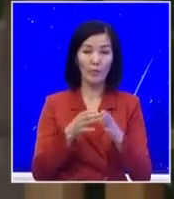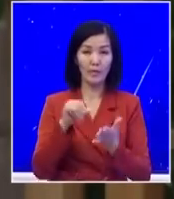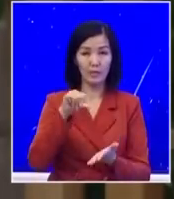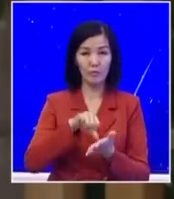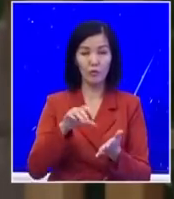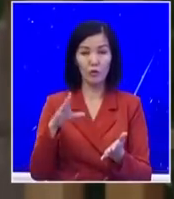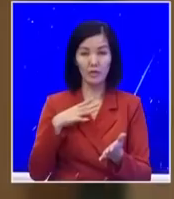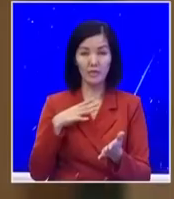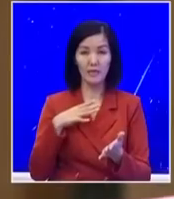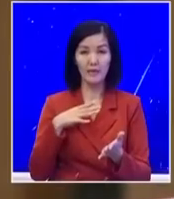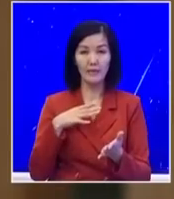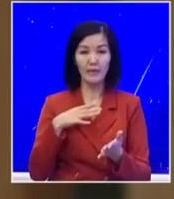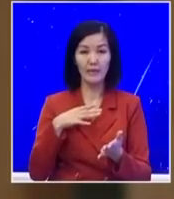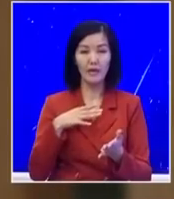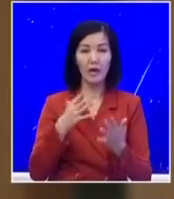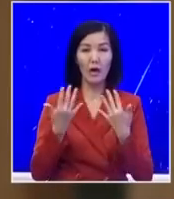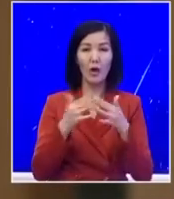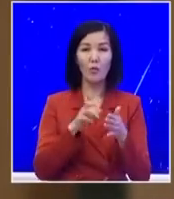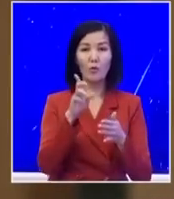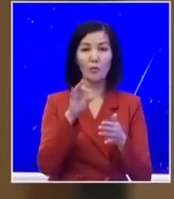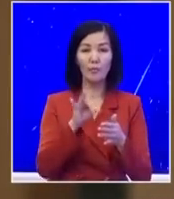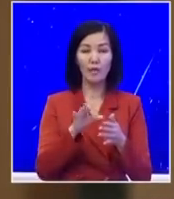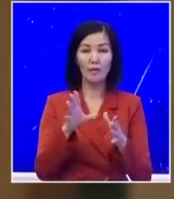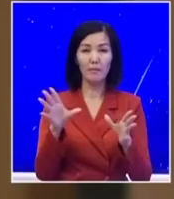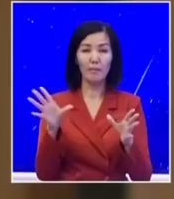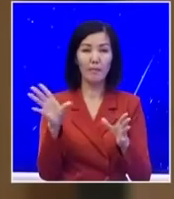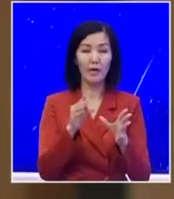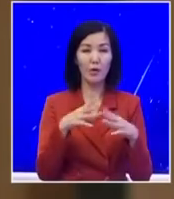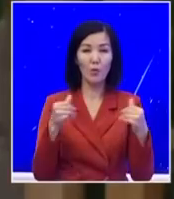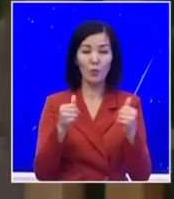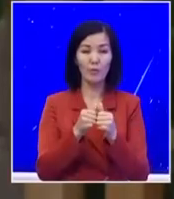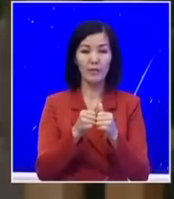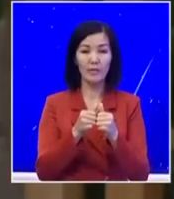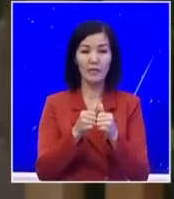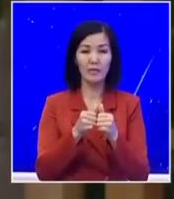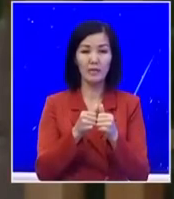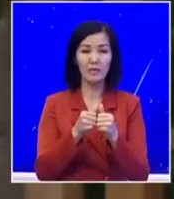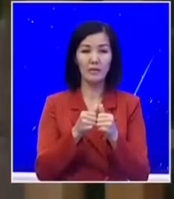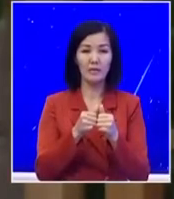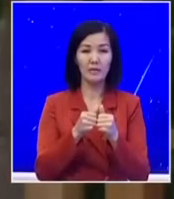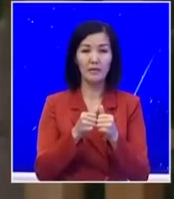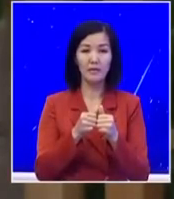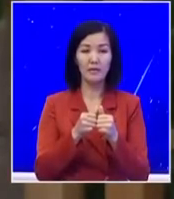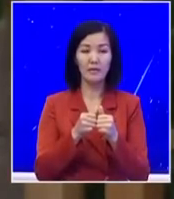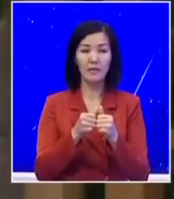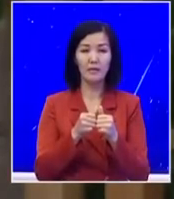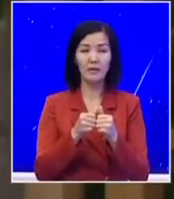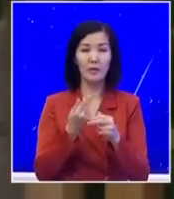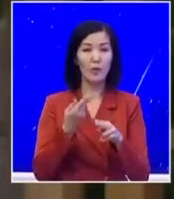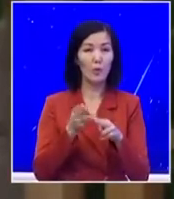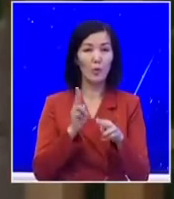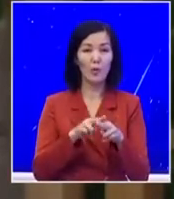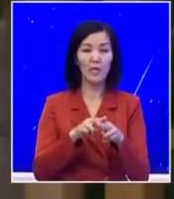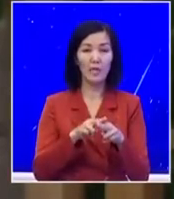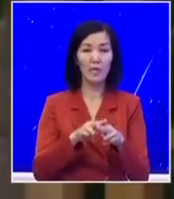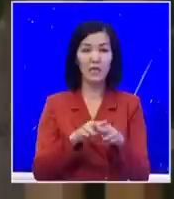ауылдың биі болып қызмет жасайды. Үгілі отбасына ұсыну себебіміз бұл сөз